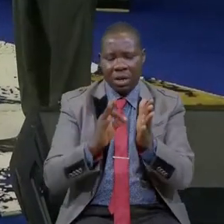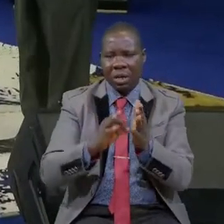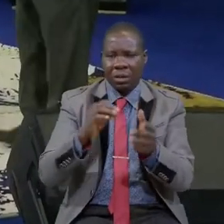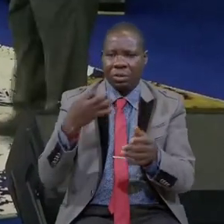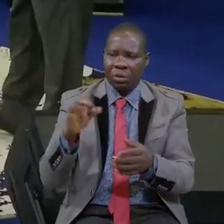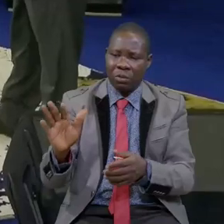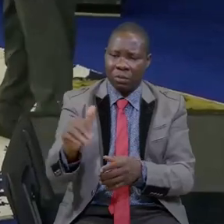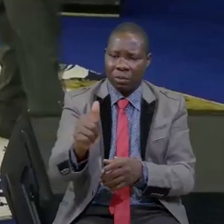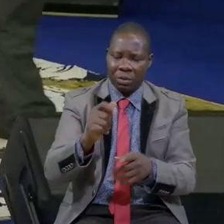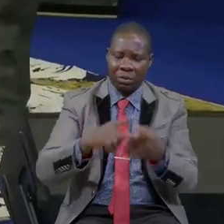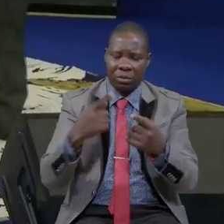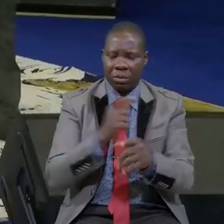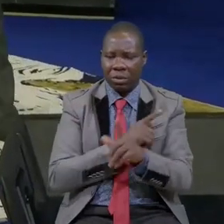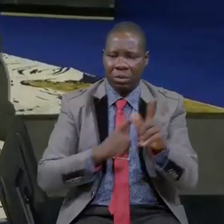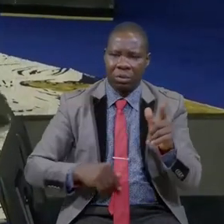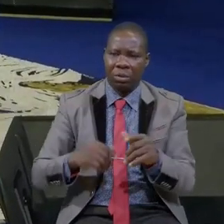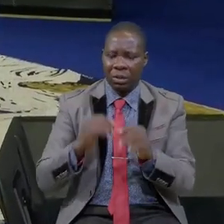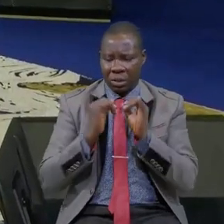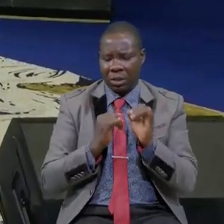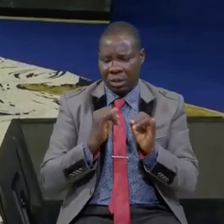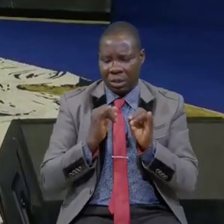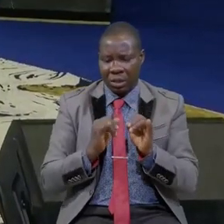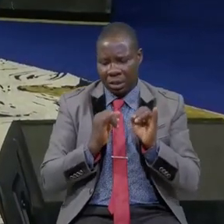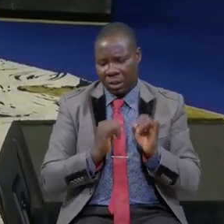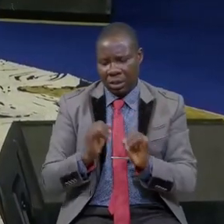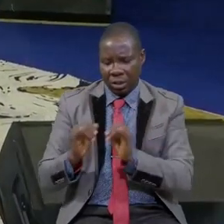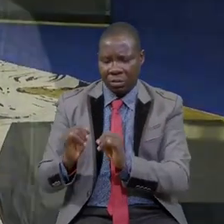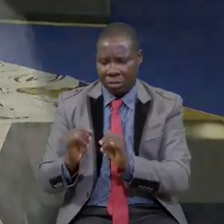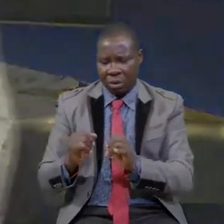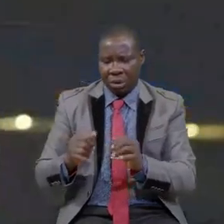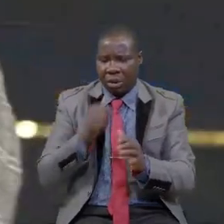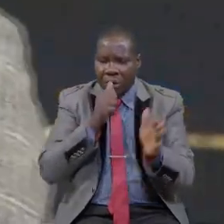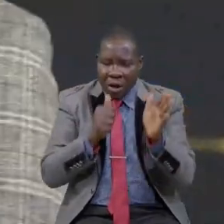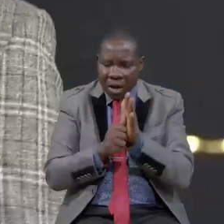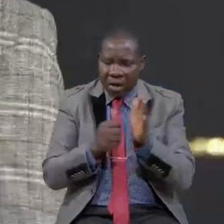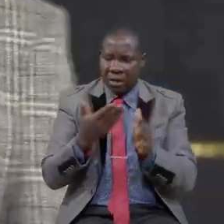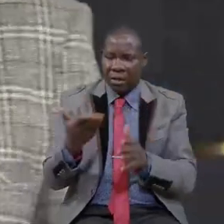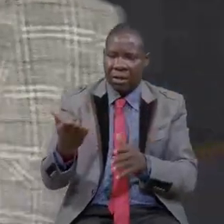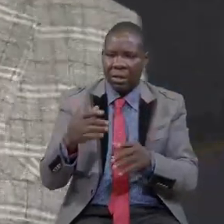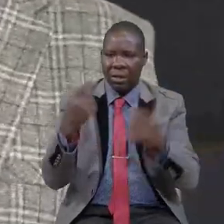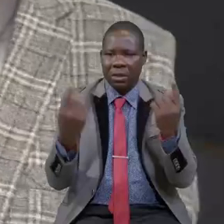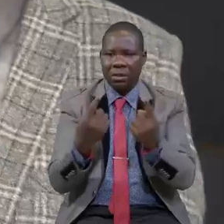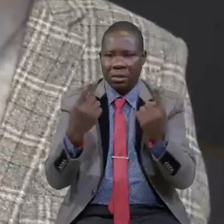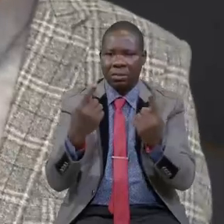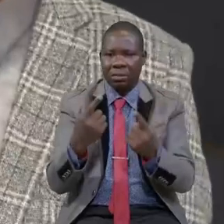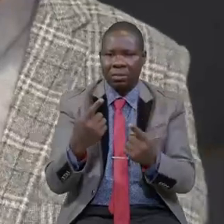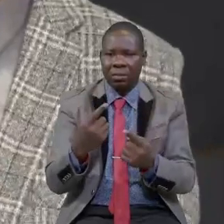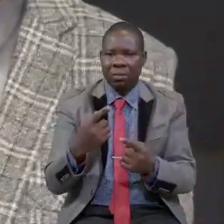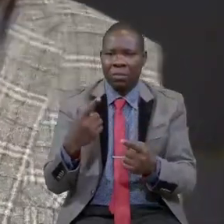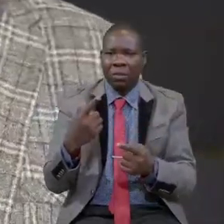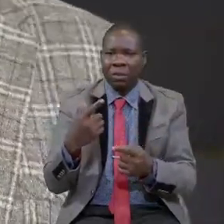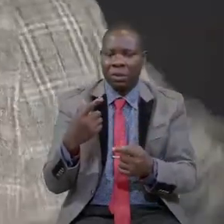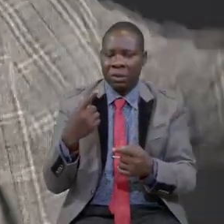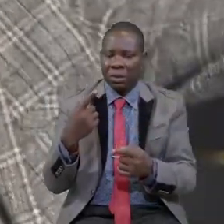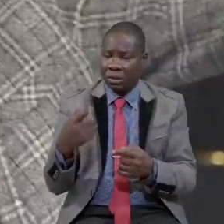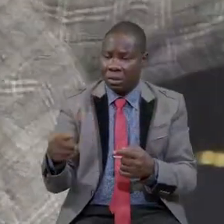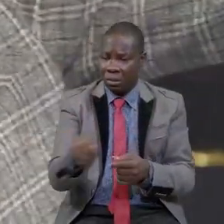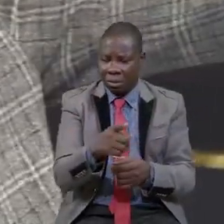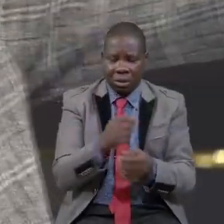Dieu. Les individus cachent leurs péchés. Ils aiment la louange des